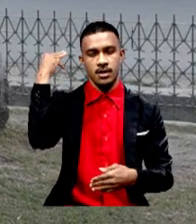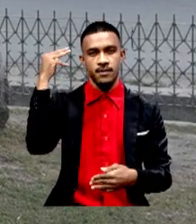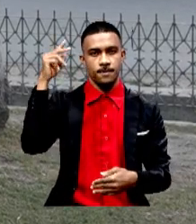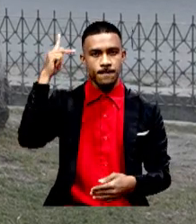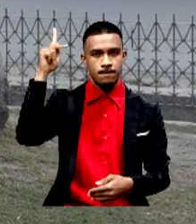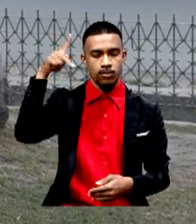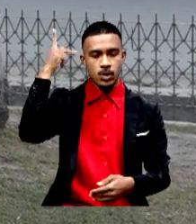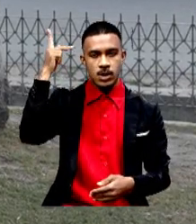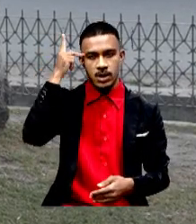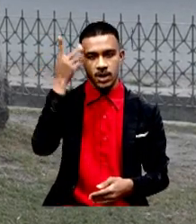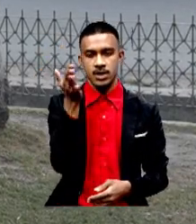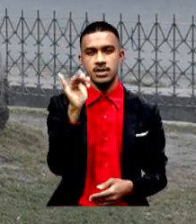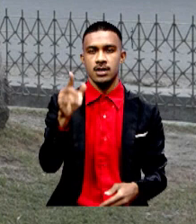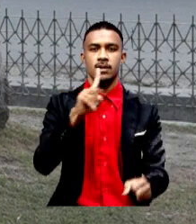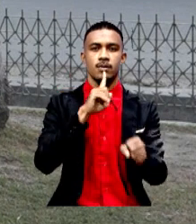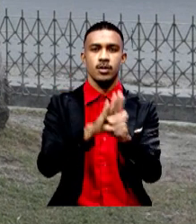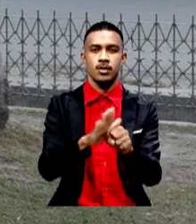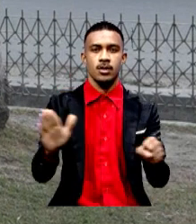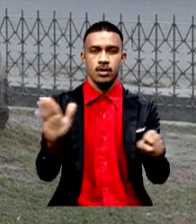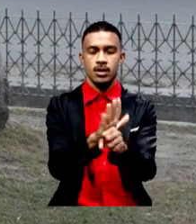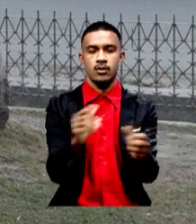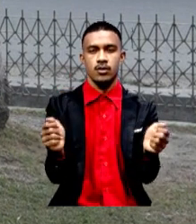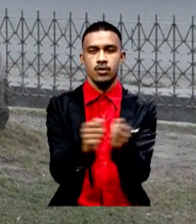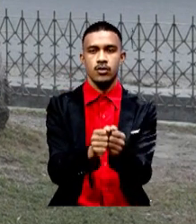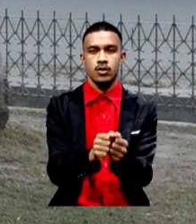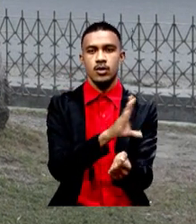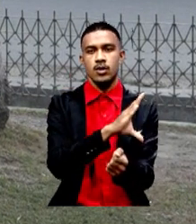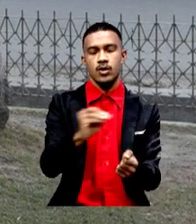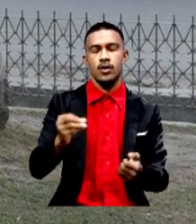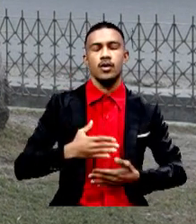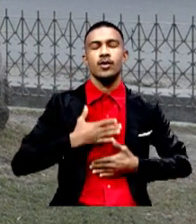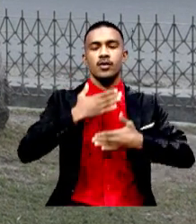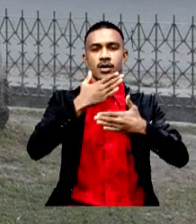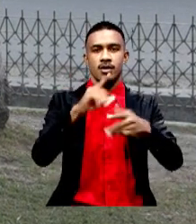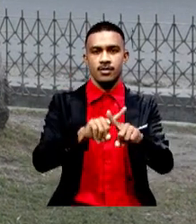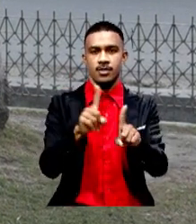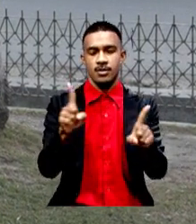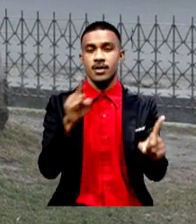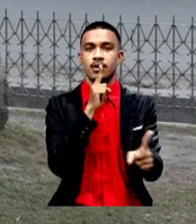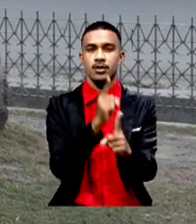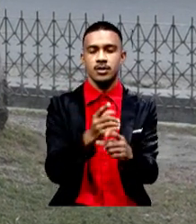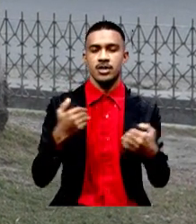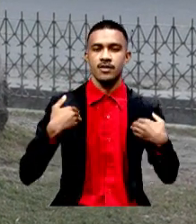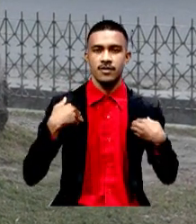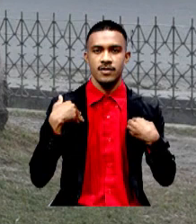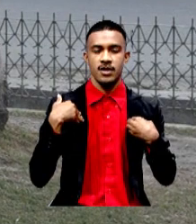na insira promesa na konu ho san mea. Mai be, realidade iha ita nerai dobe nida ne,